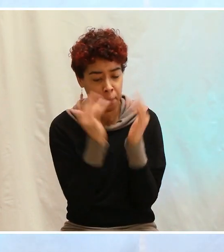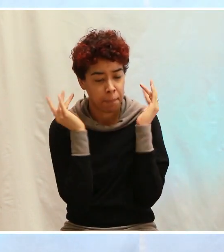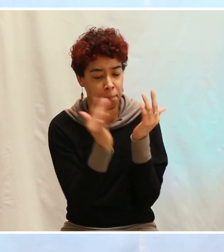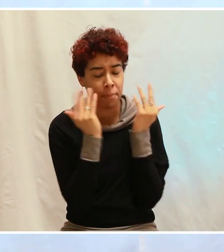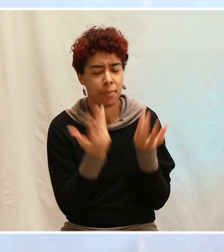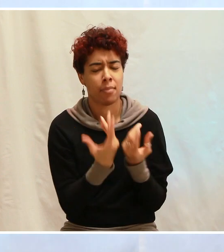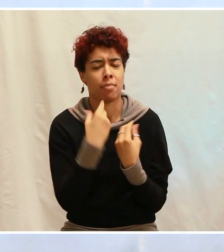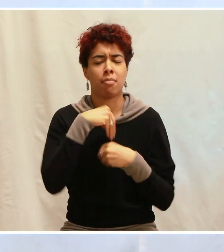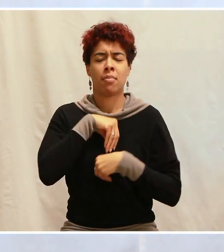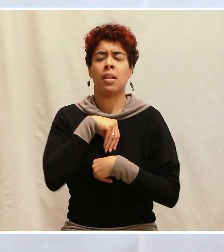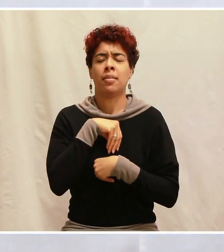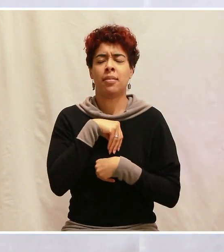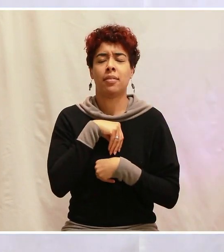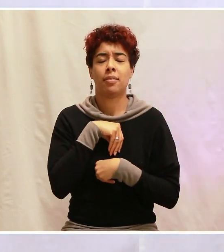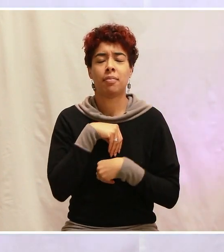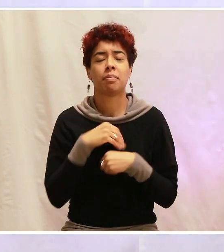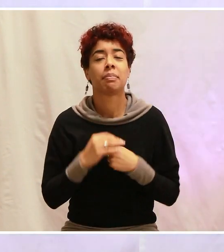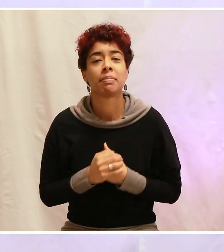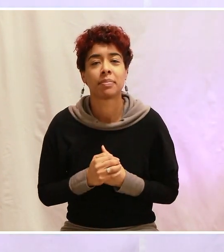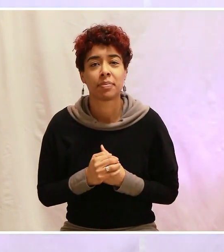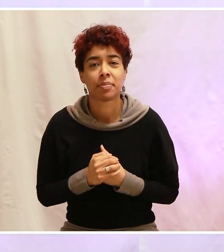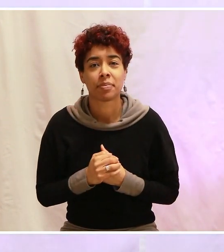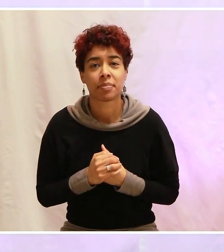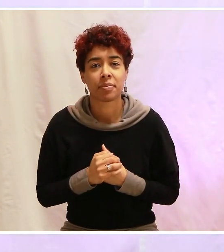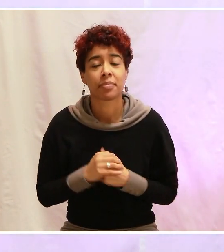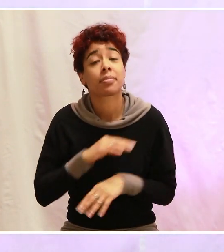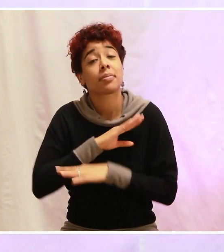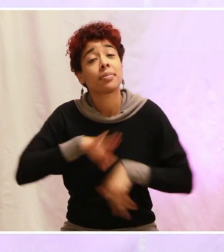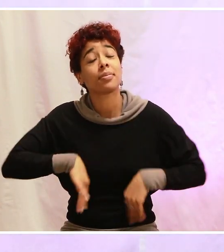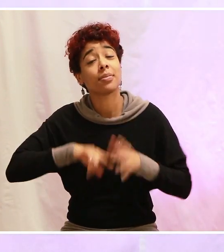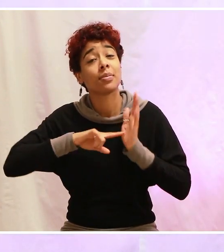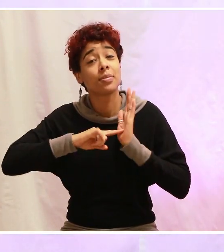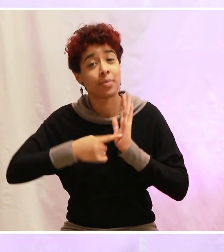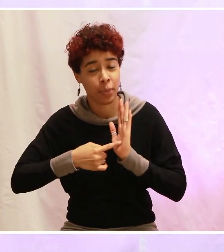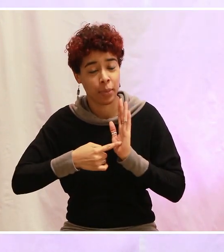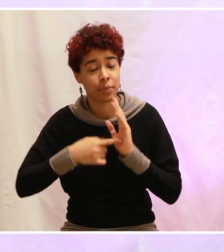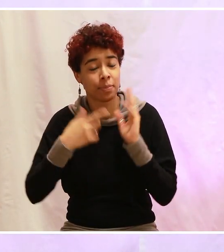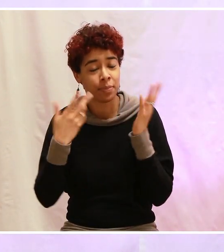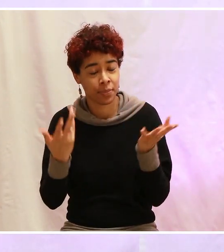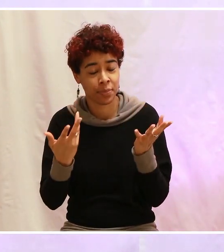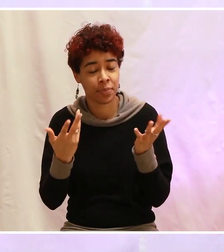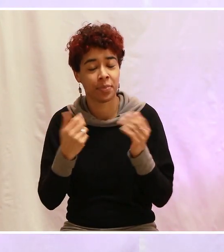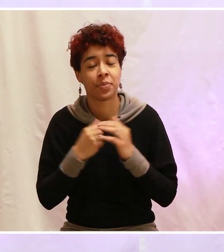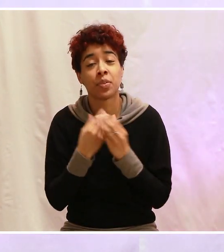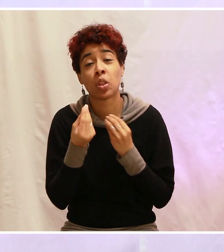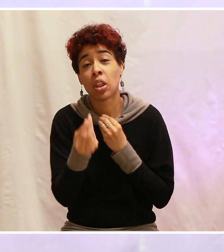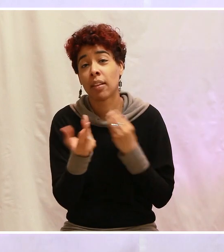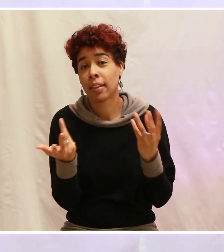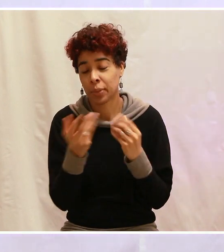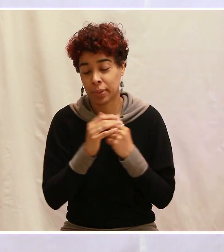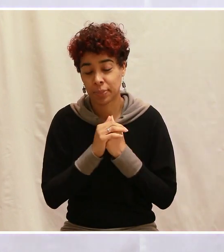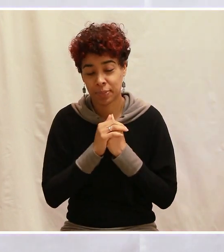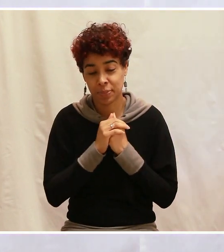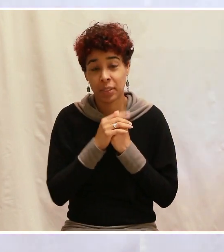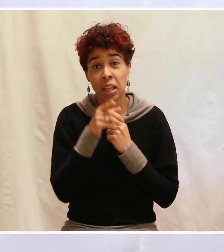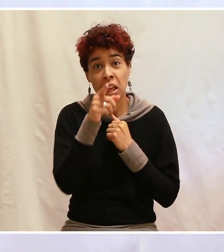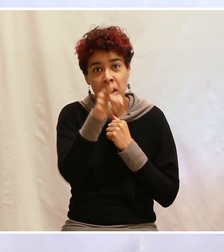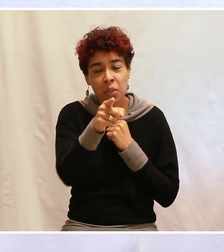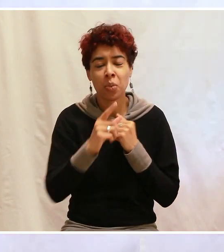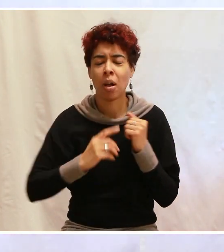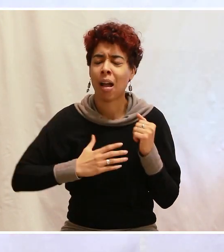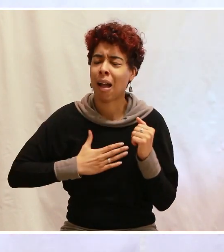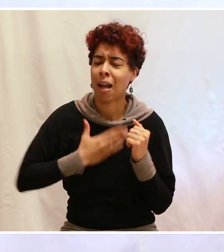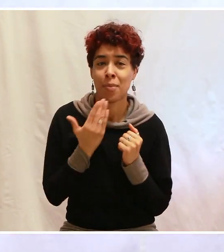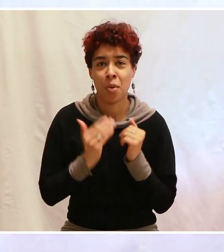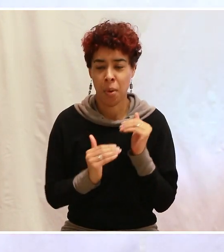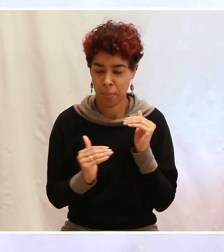de cette manière-là. Le dernier point d'aujourd'hui, et j'aimerais te laisser sur ton cœur, c'est que plus tu grandis dans l'amour,